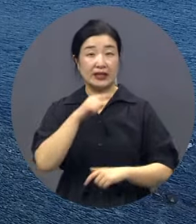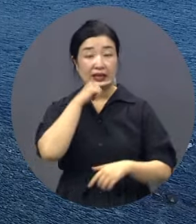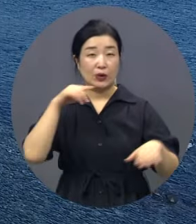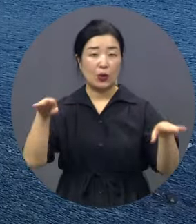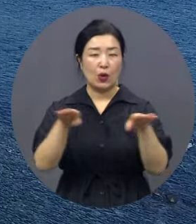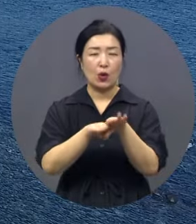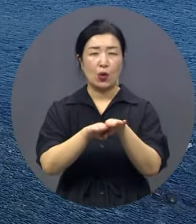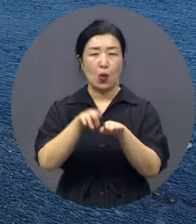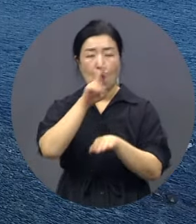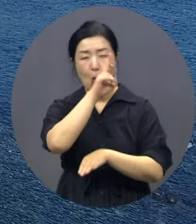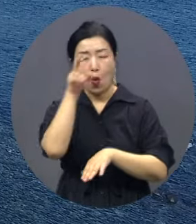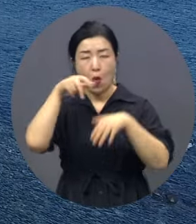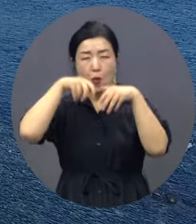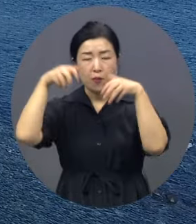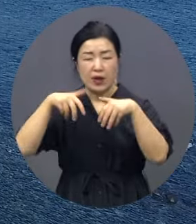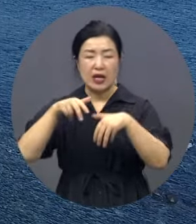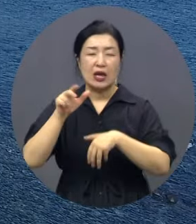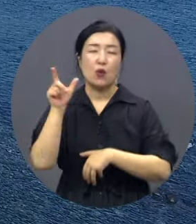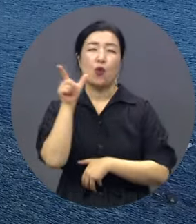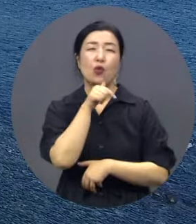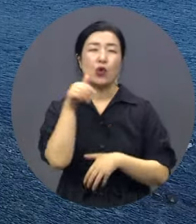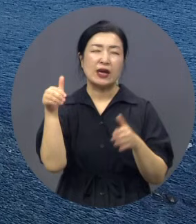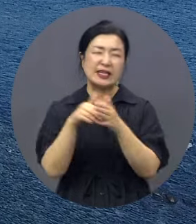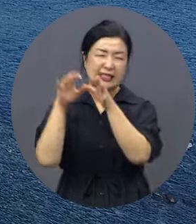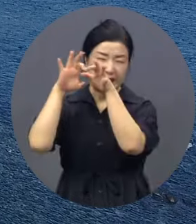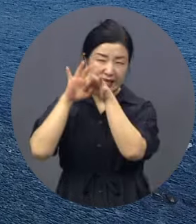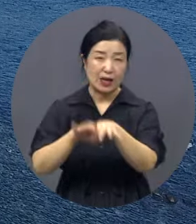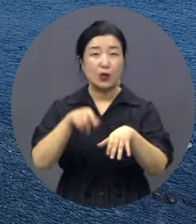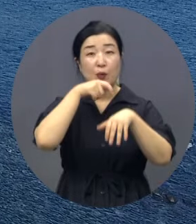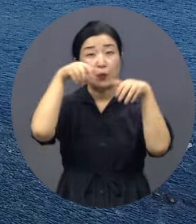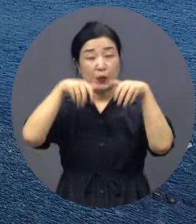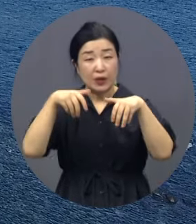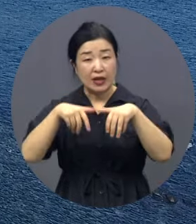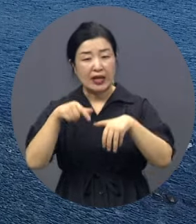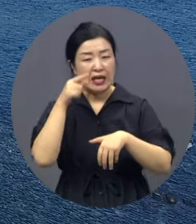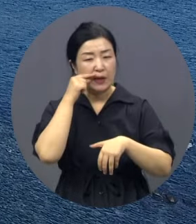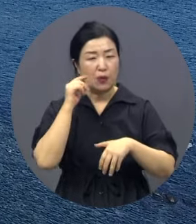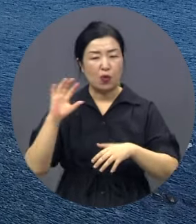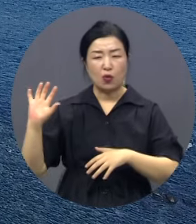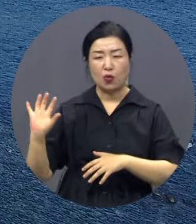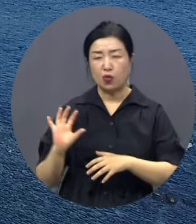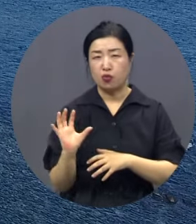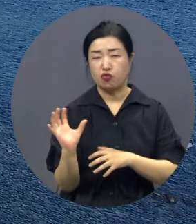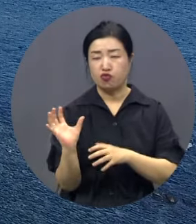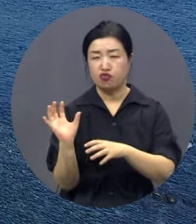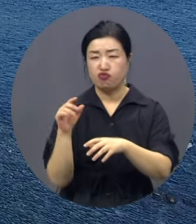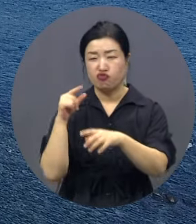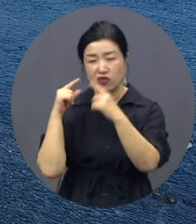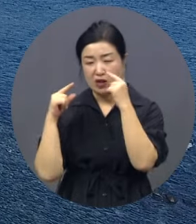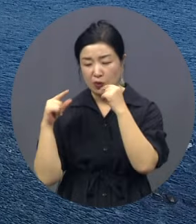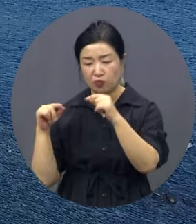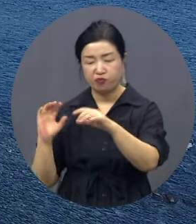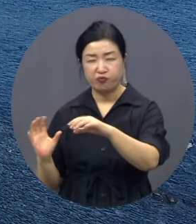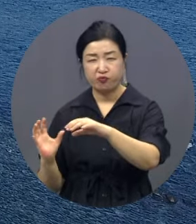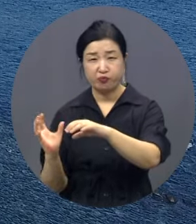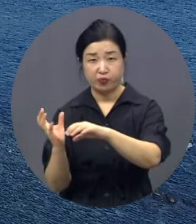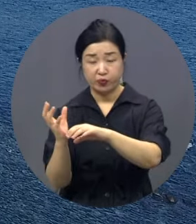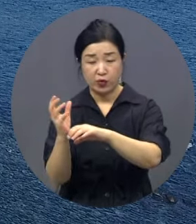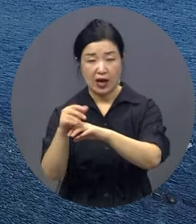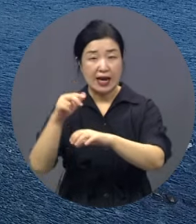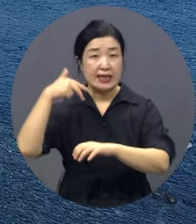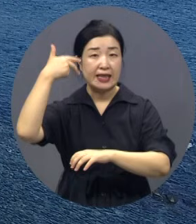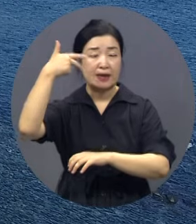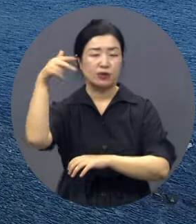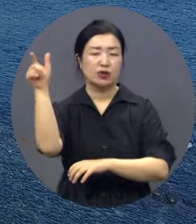시작된 비는 다음 주 월요일까지 내리겠고요 현재 일본으로 향하고 있는 제보 태풍 산산에 간접 영향으로 다음